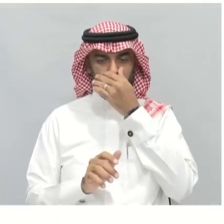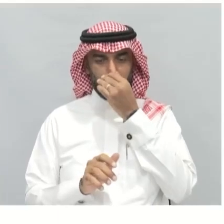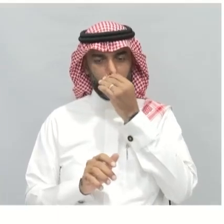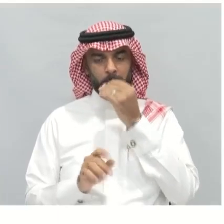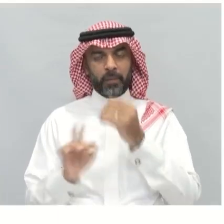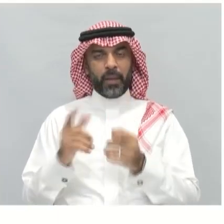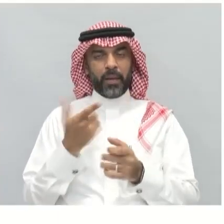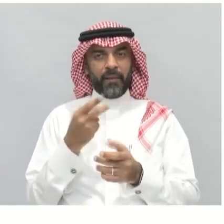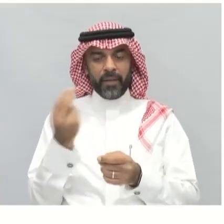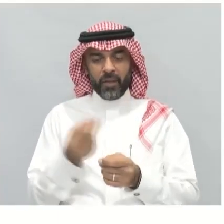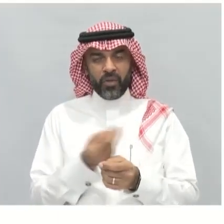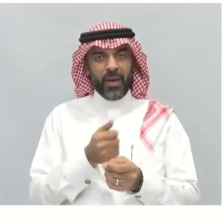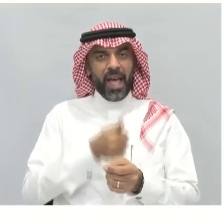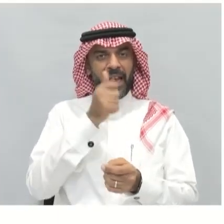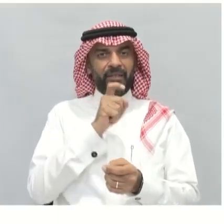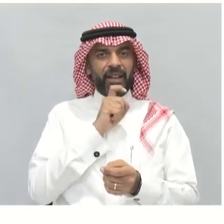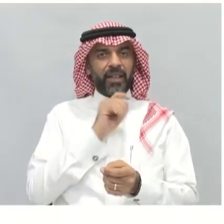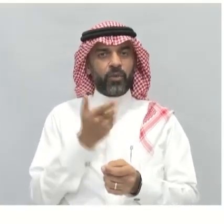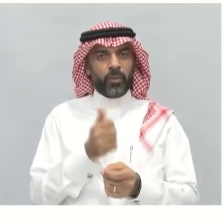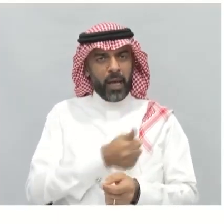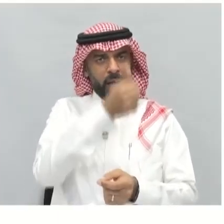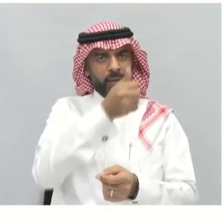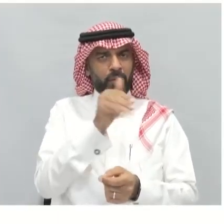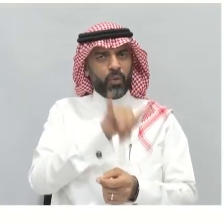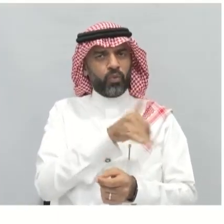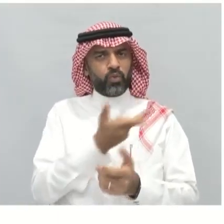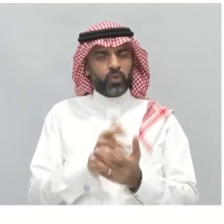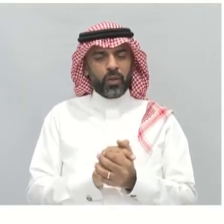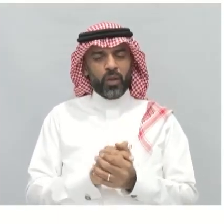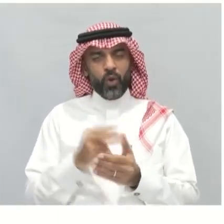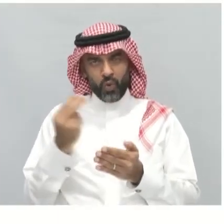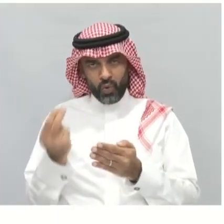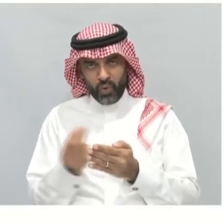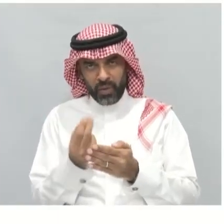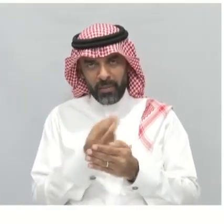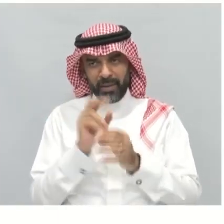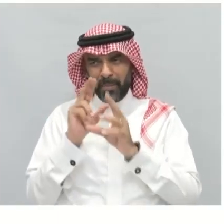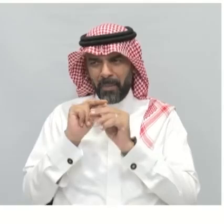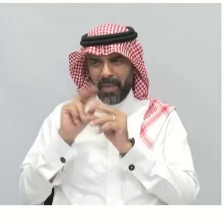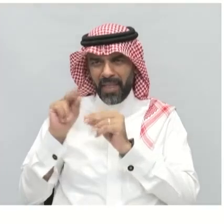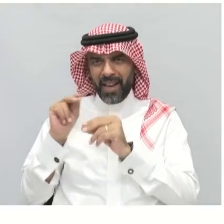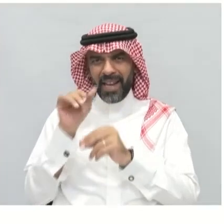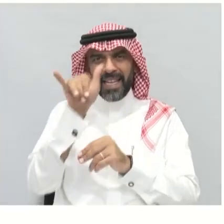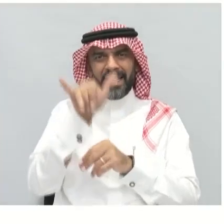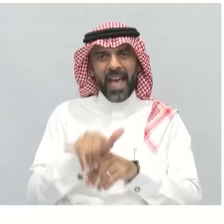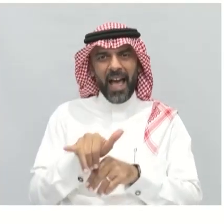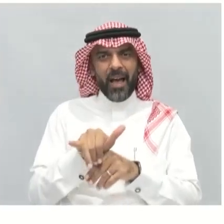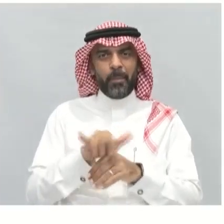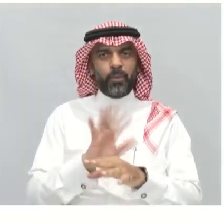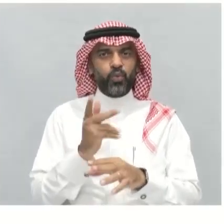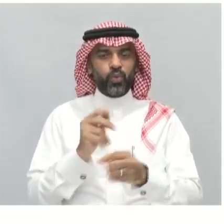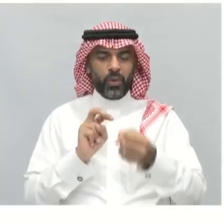كتبت الفه اللينه كتبت احسنتم كتبت على صوره الياء غير